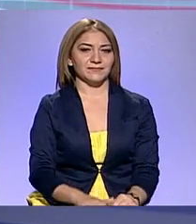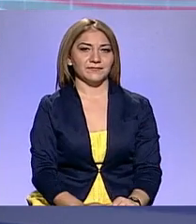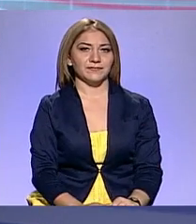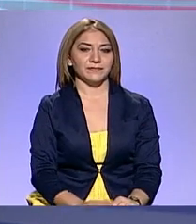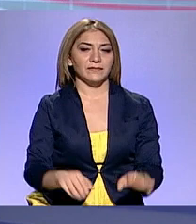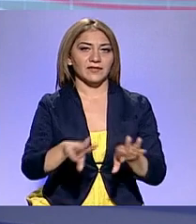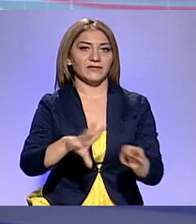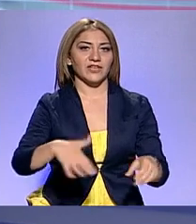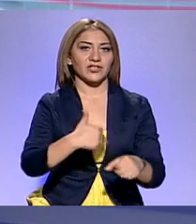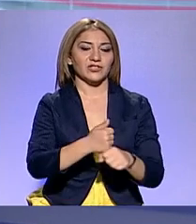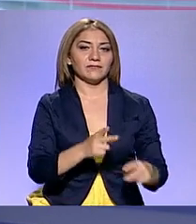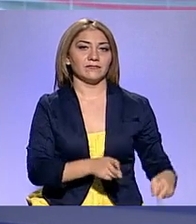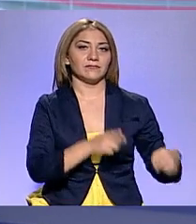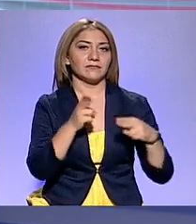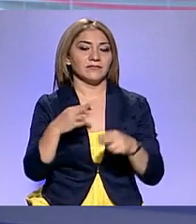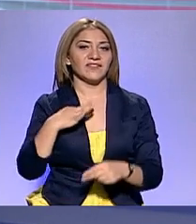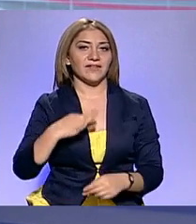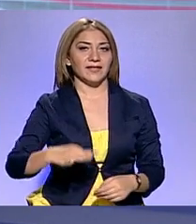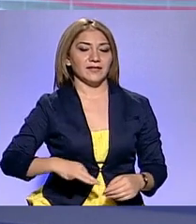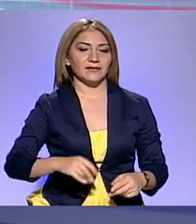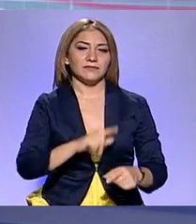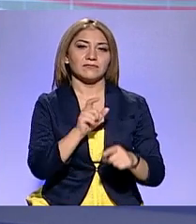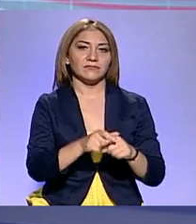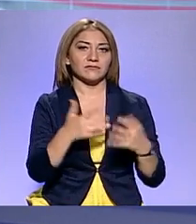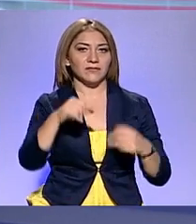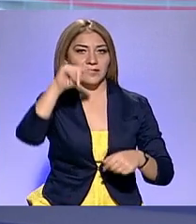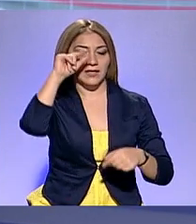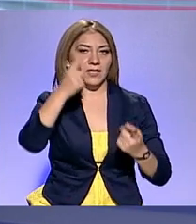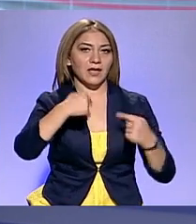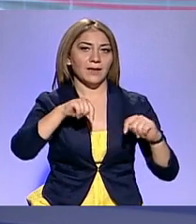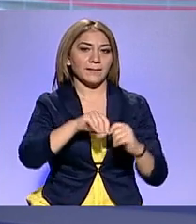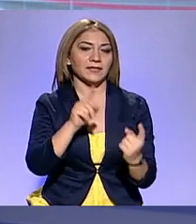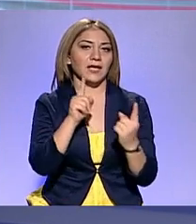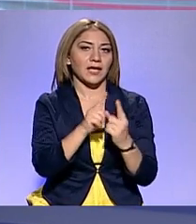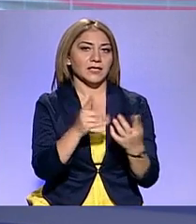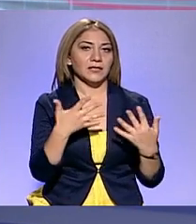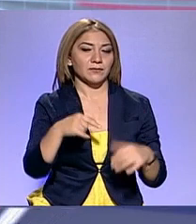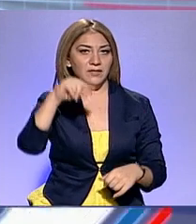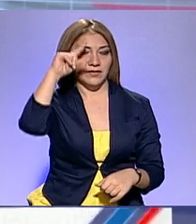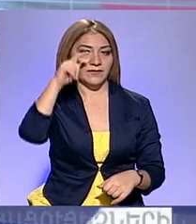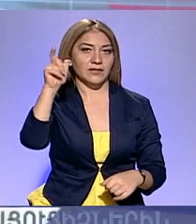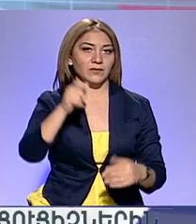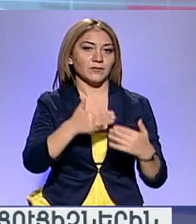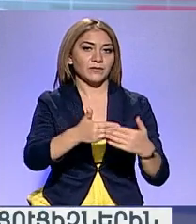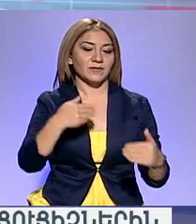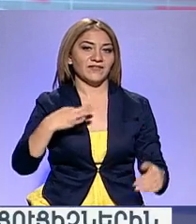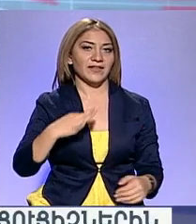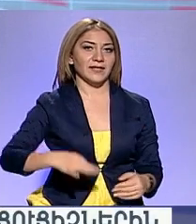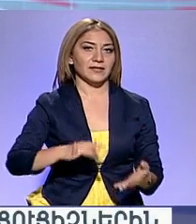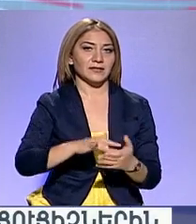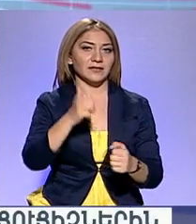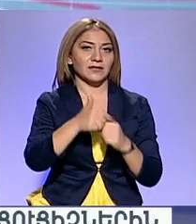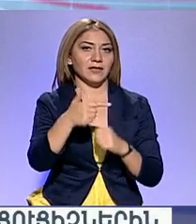Վարչապետի այցը Ֆրանսիա ավարտվել է տեղի հայ համայնքի հետ հանդիպումով։ Երևան վերադառնալուց առաջ Նիկոլ Փաշինյանը Փարիզի Գաբրիել սրահում հանդիպել